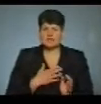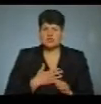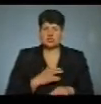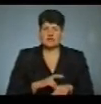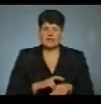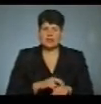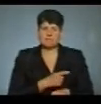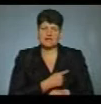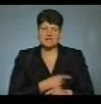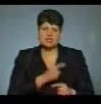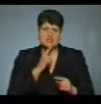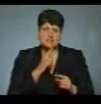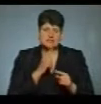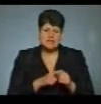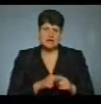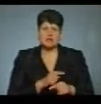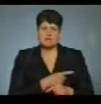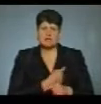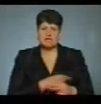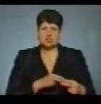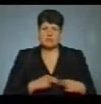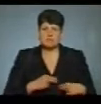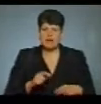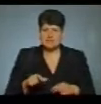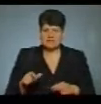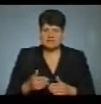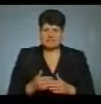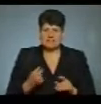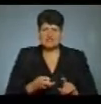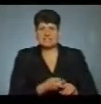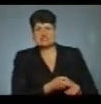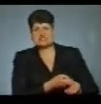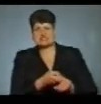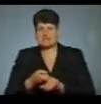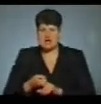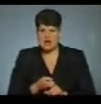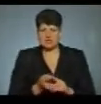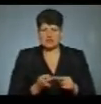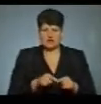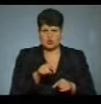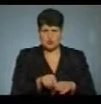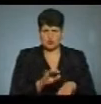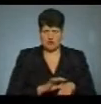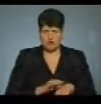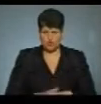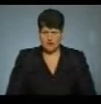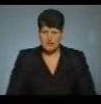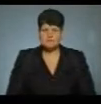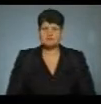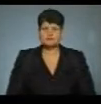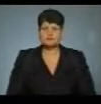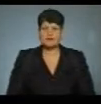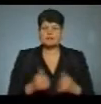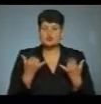лікарів, медичних сестер, медичних працівників від зараження саме якраз даним захворюванням.